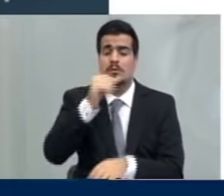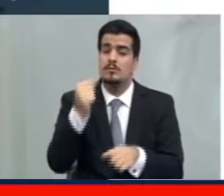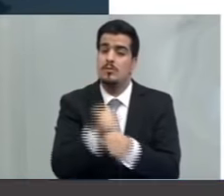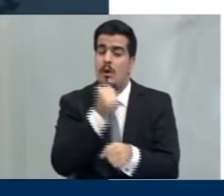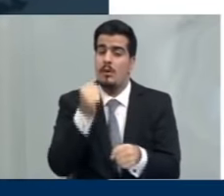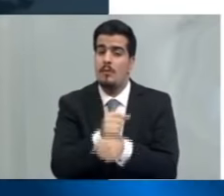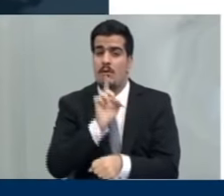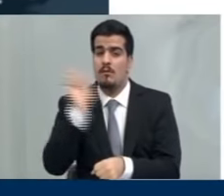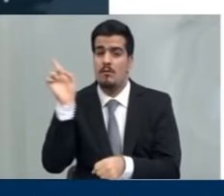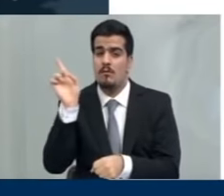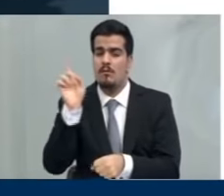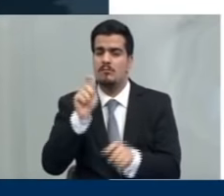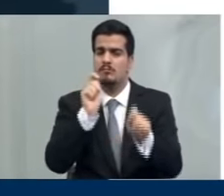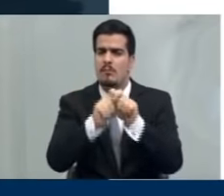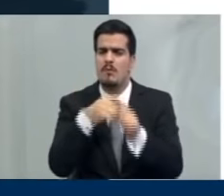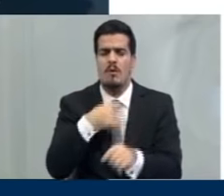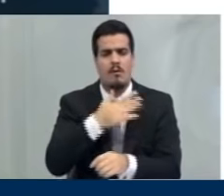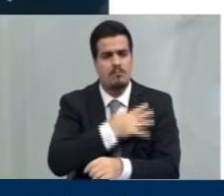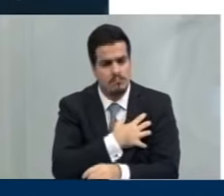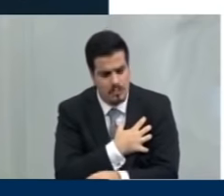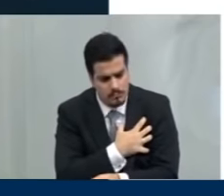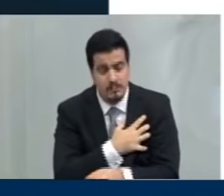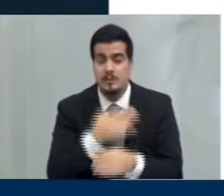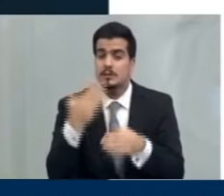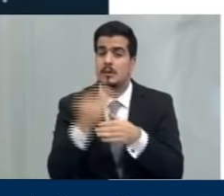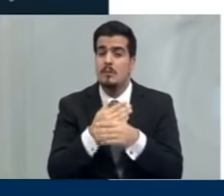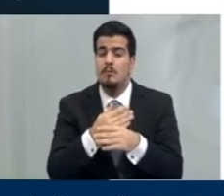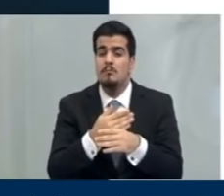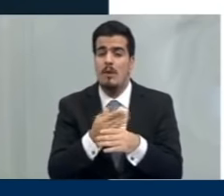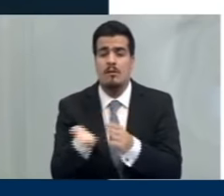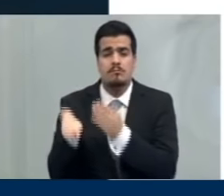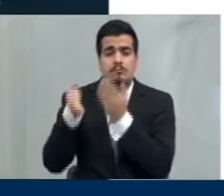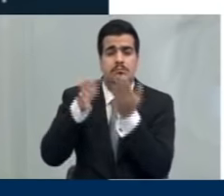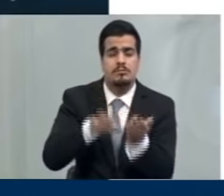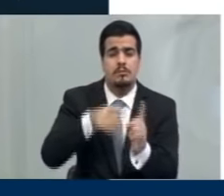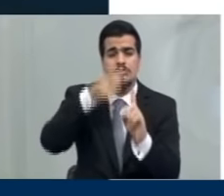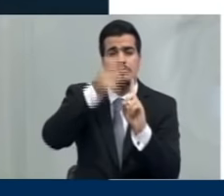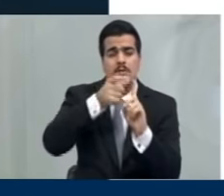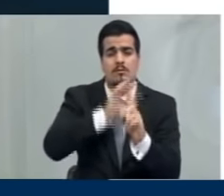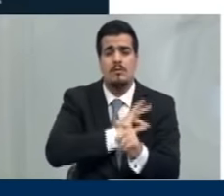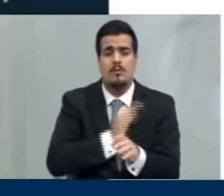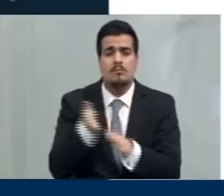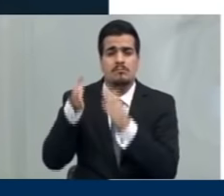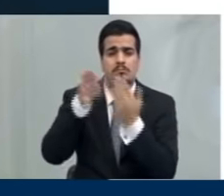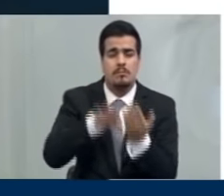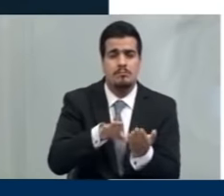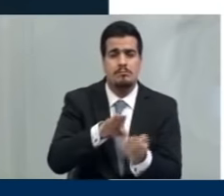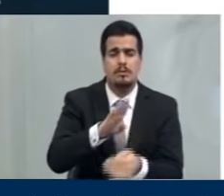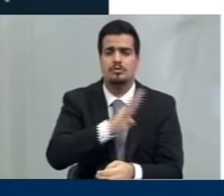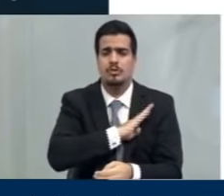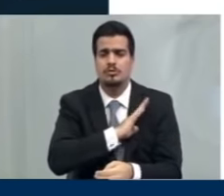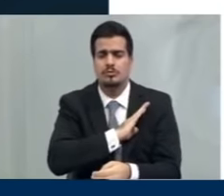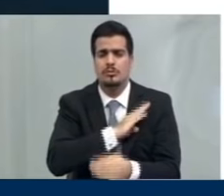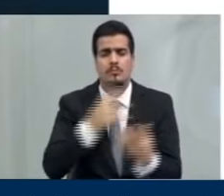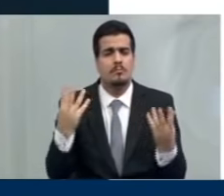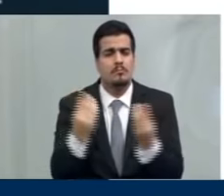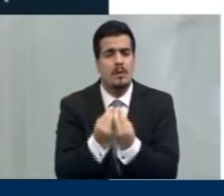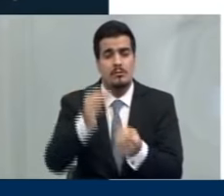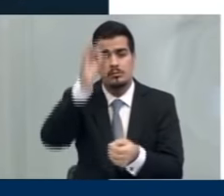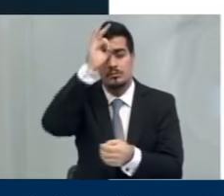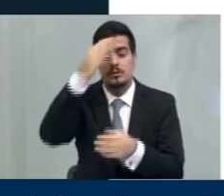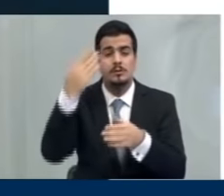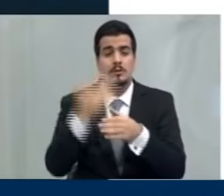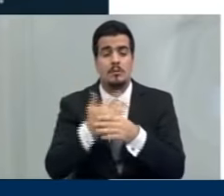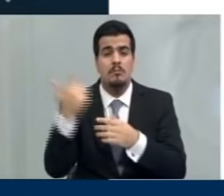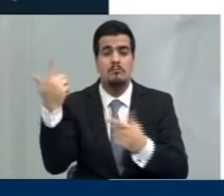وأنها تعبر عن أسفها الشديد لسقوط شهداء وجرحى بين المتظاهرين والقوات الأمنية نتيجة